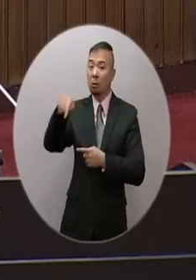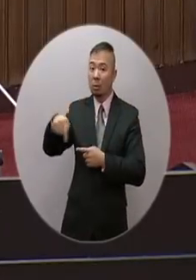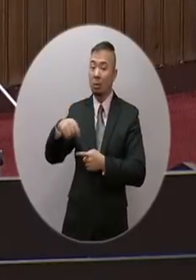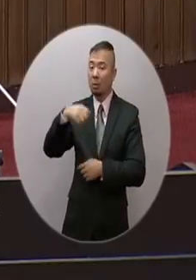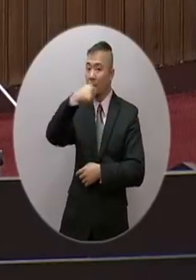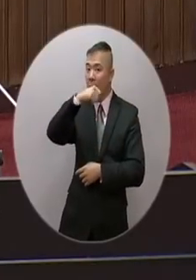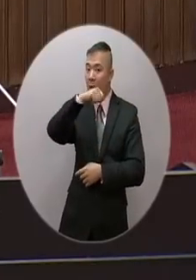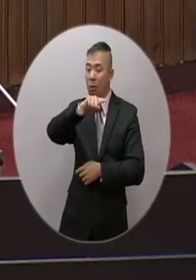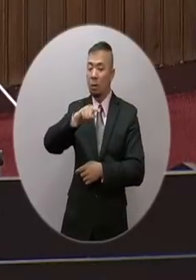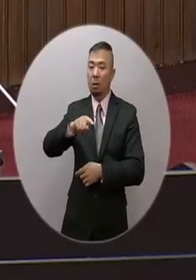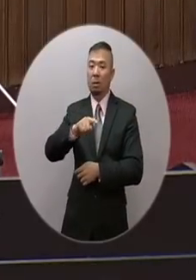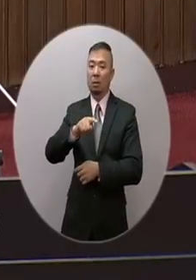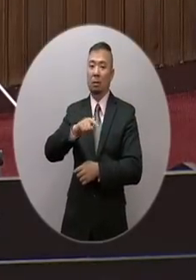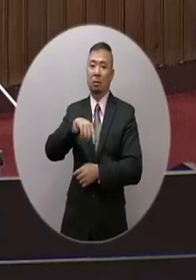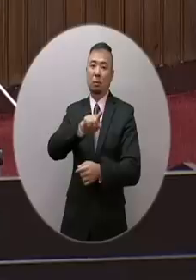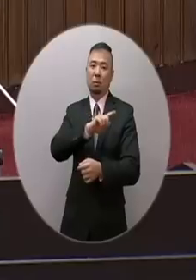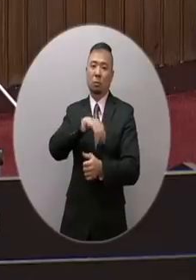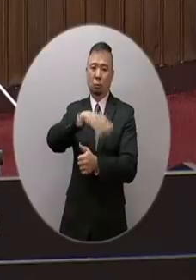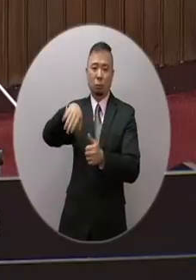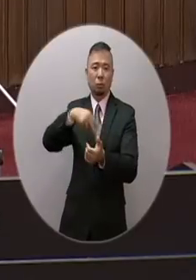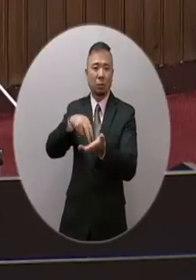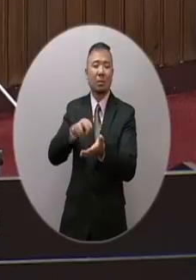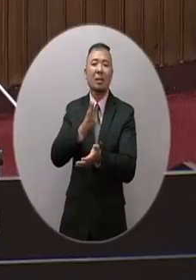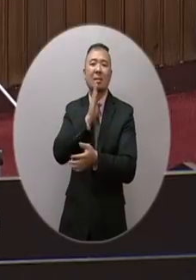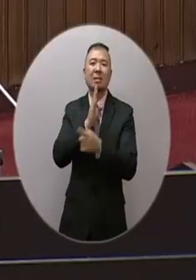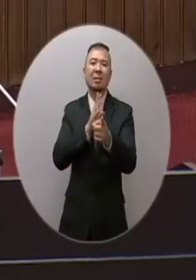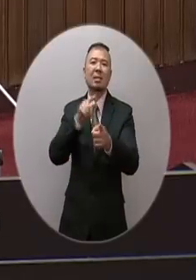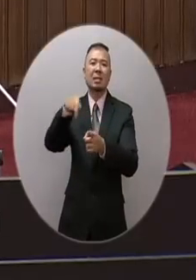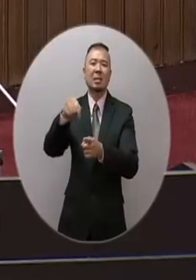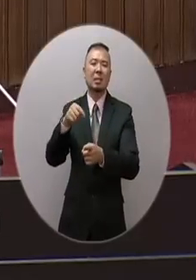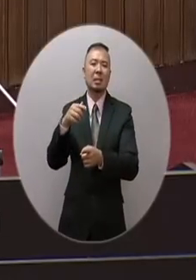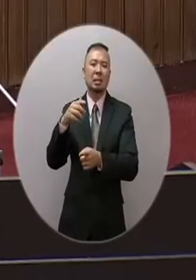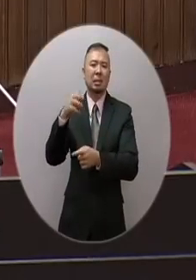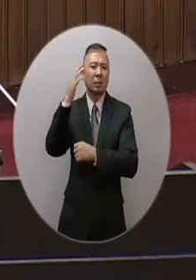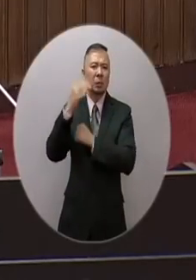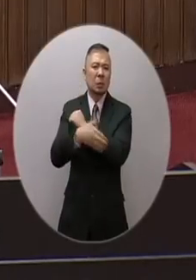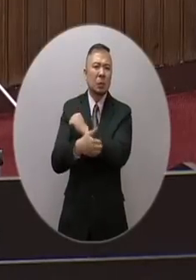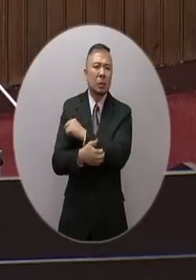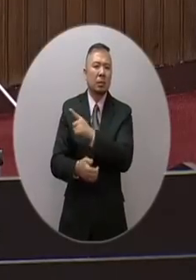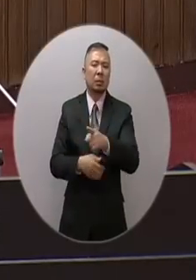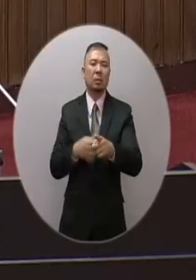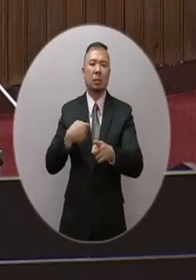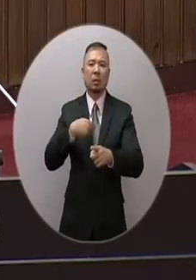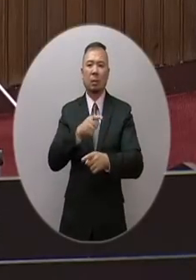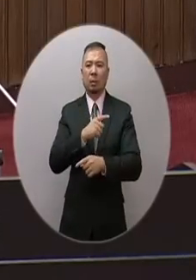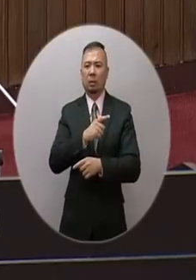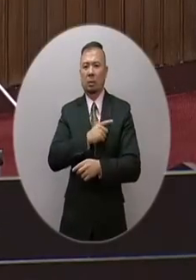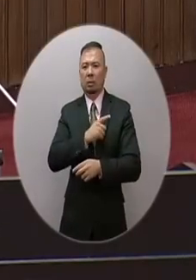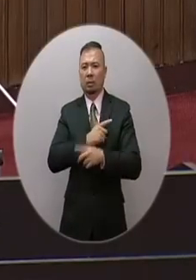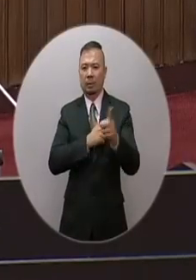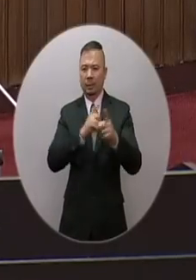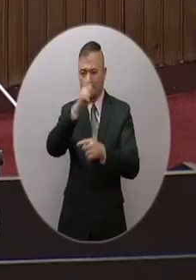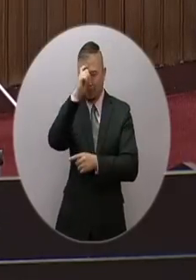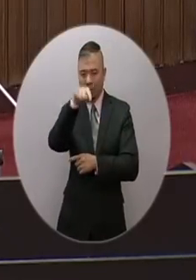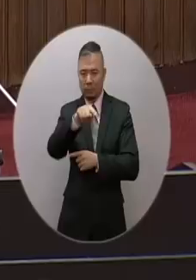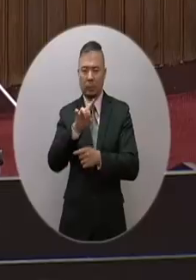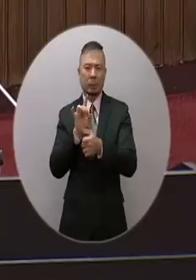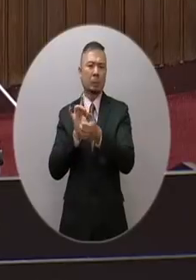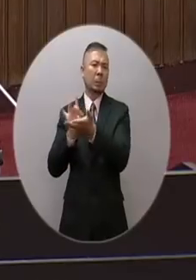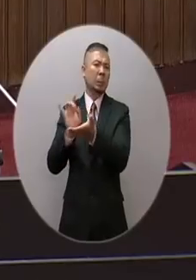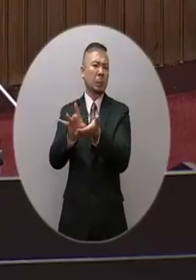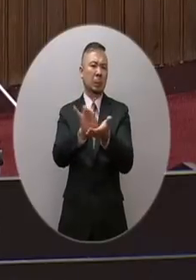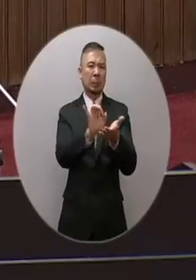是倭奴，既是见绪又是倭奴，彼此去之而后快，有何不